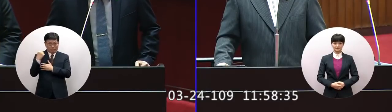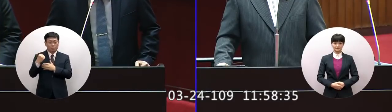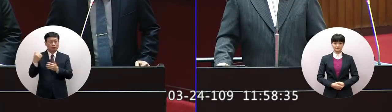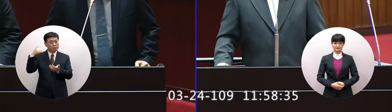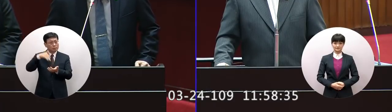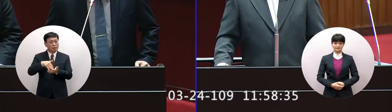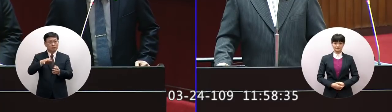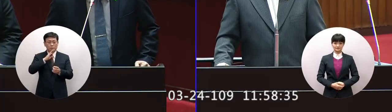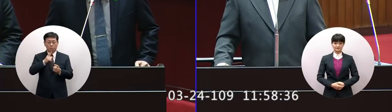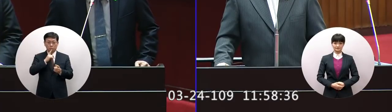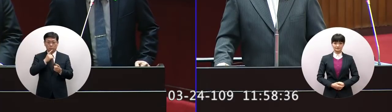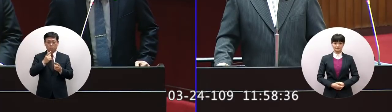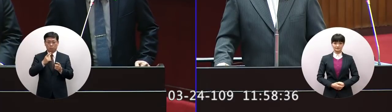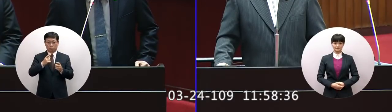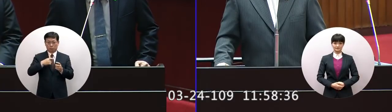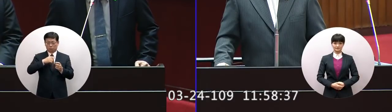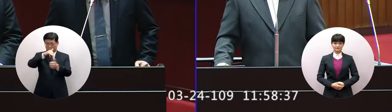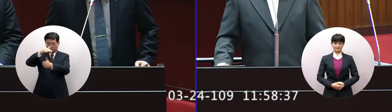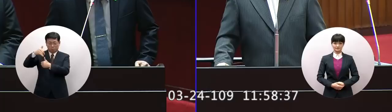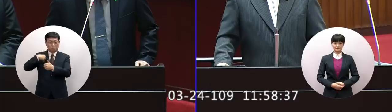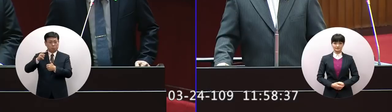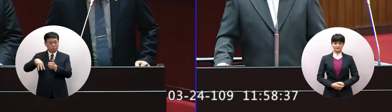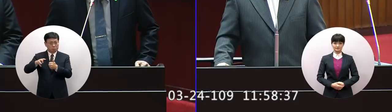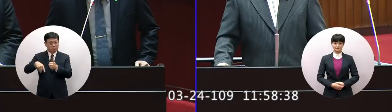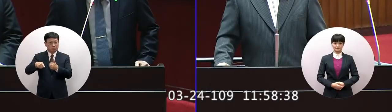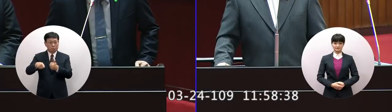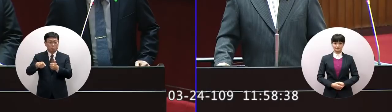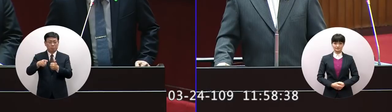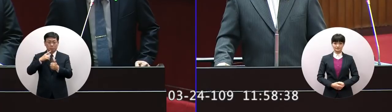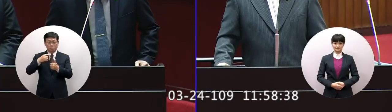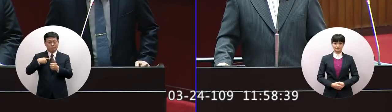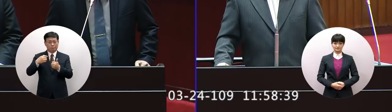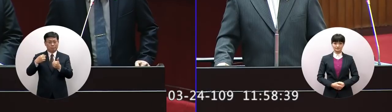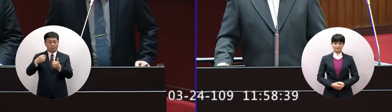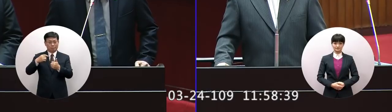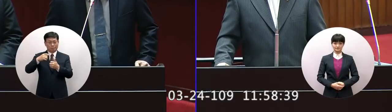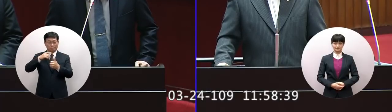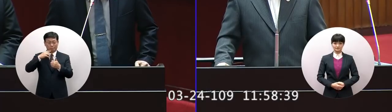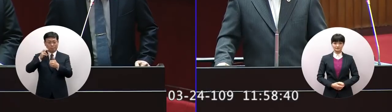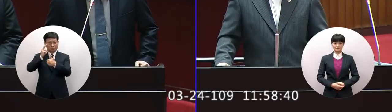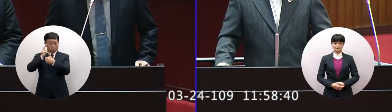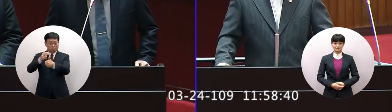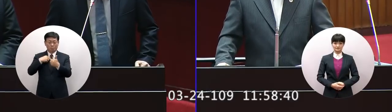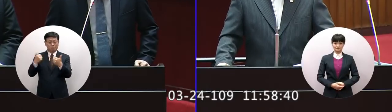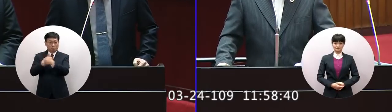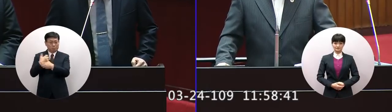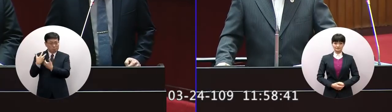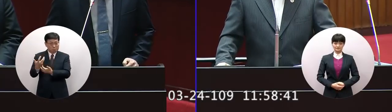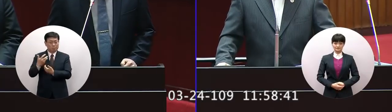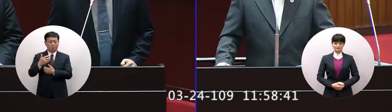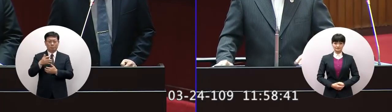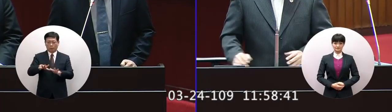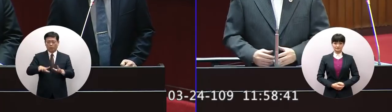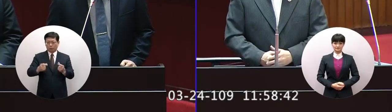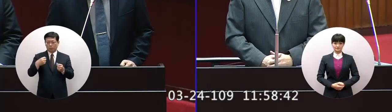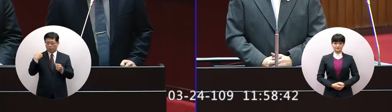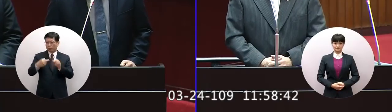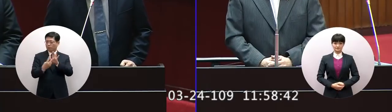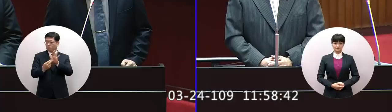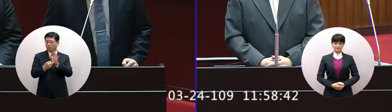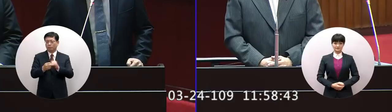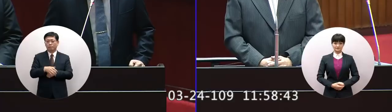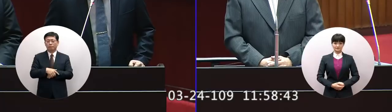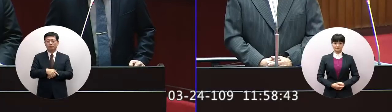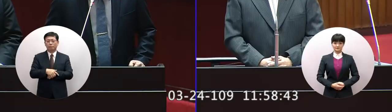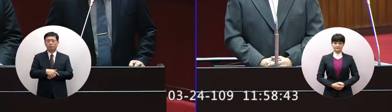所谓的广大的军事训练役来充任我们的后备战力，那这边我必须要做个说